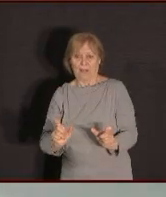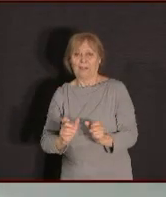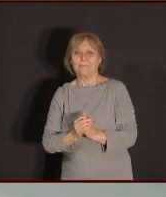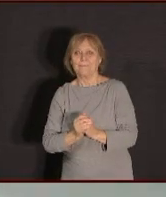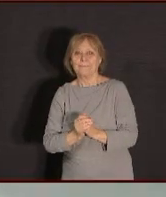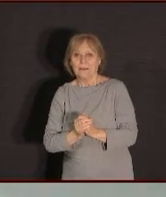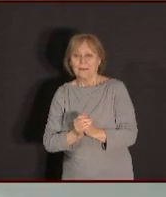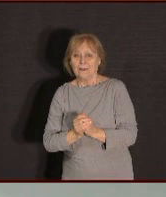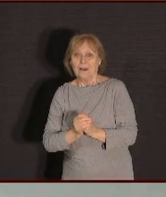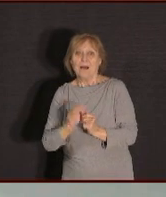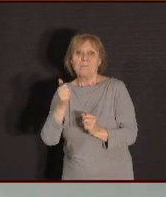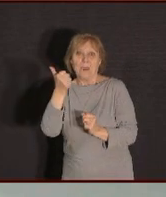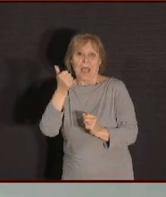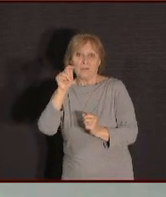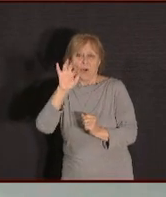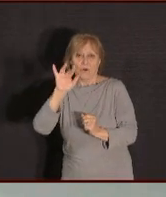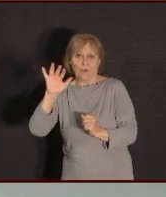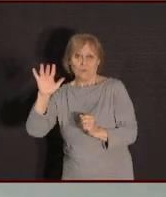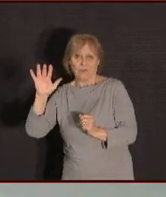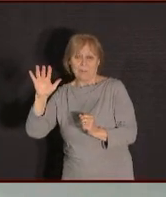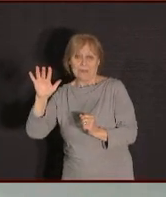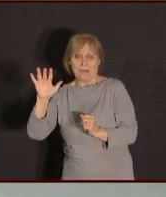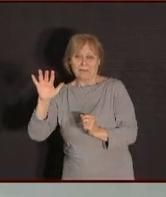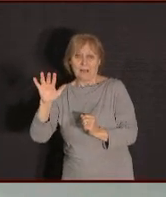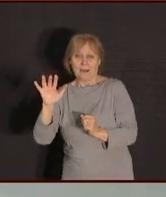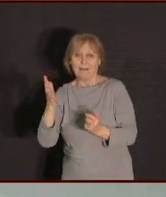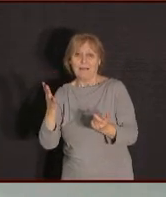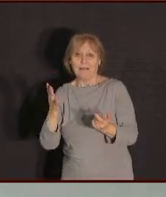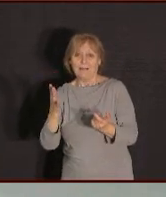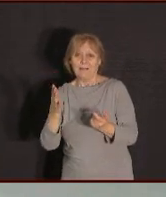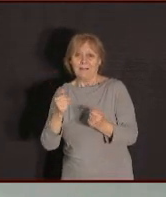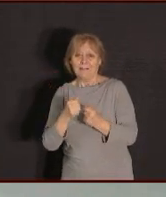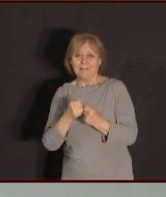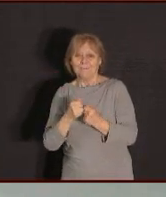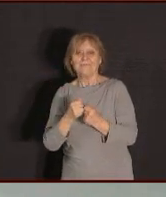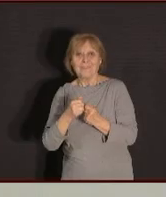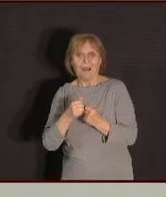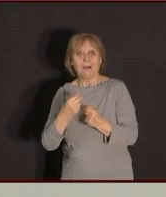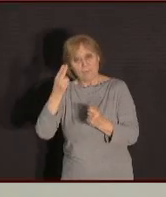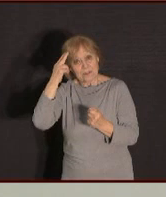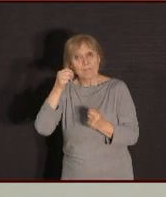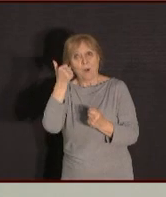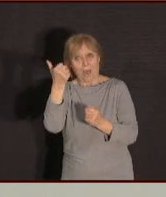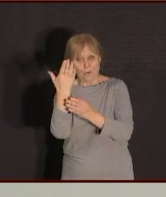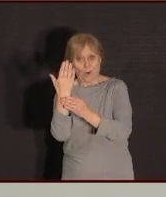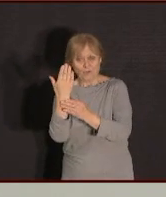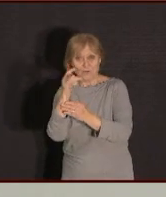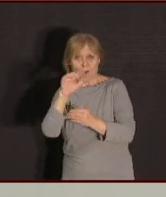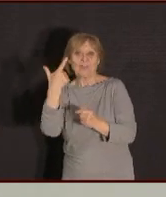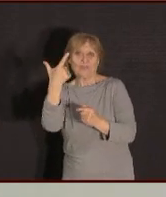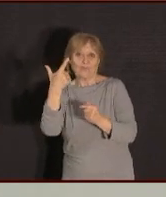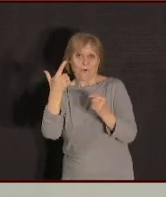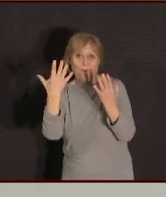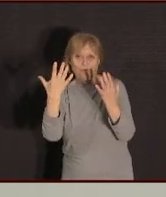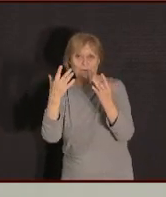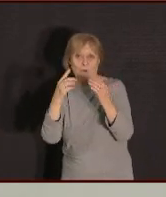Zaprav enoročna prsna, oziroma prsna abeceda. Ja, poznamo enoročno in dvoročno